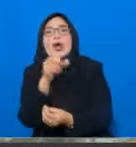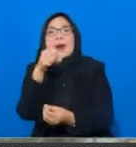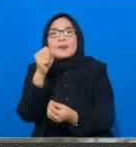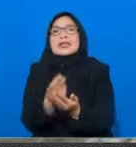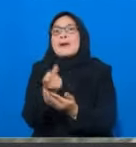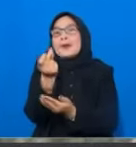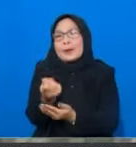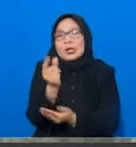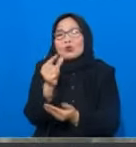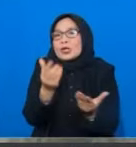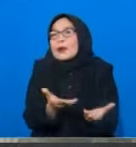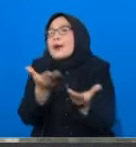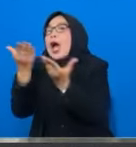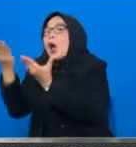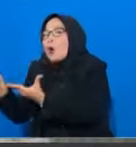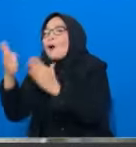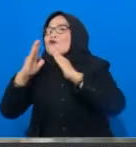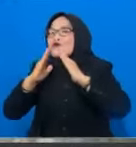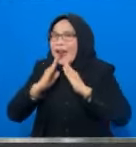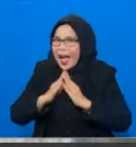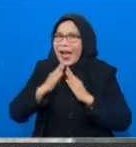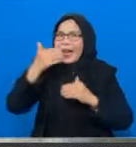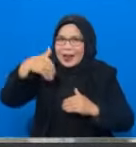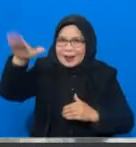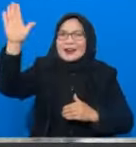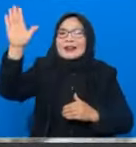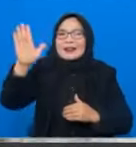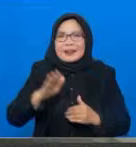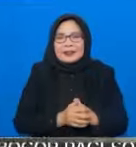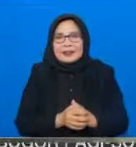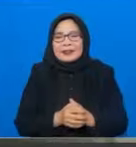durian untuk dibawa pulang. Tim Liputan CNN Indonesia.